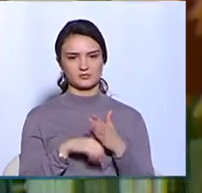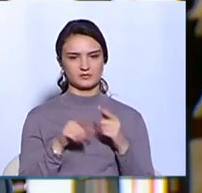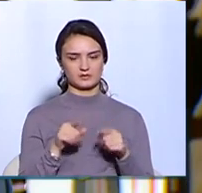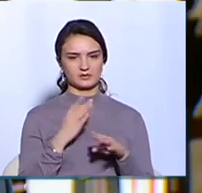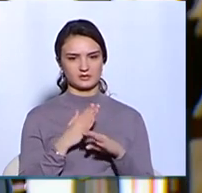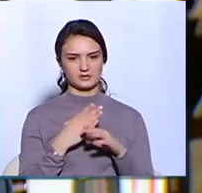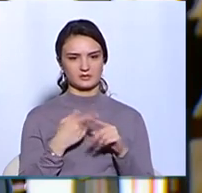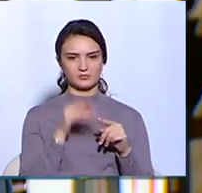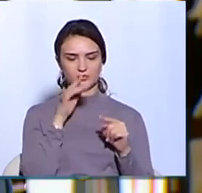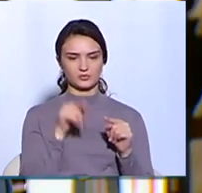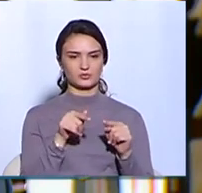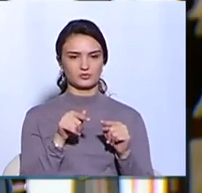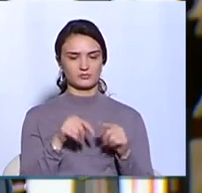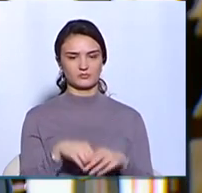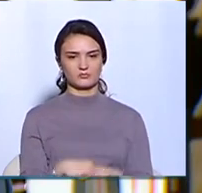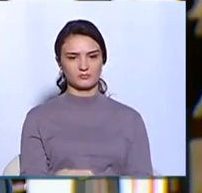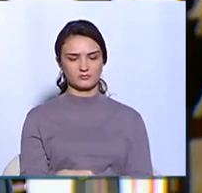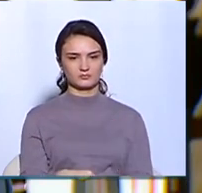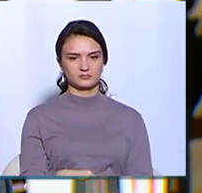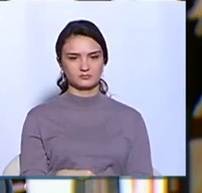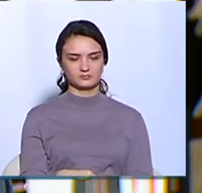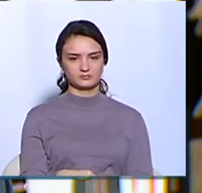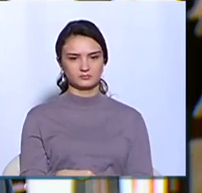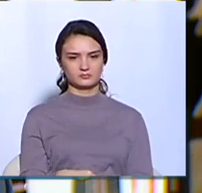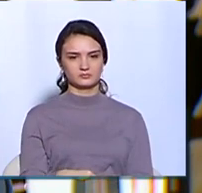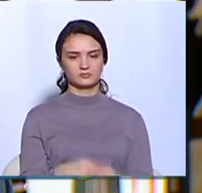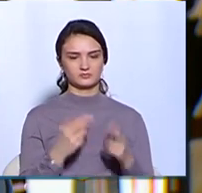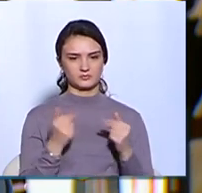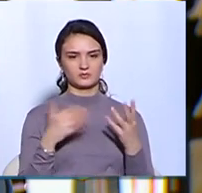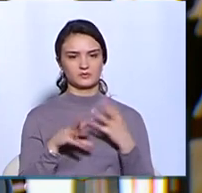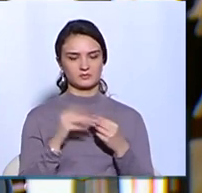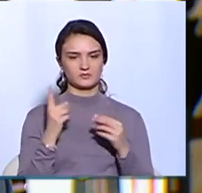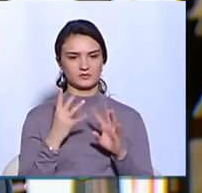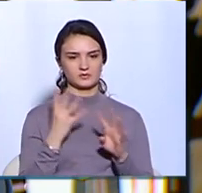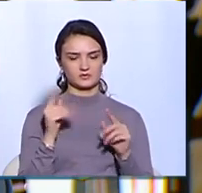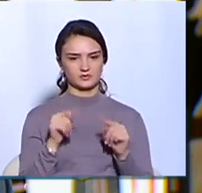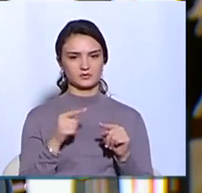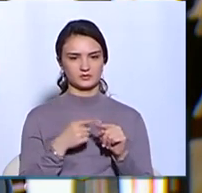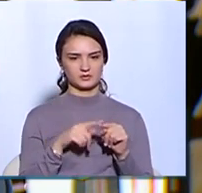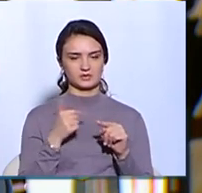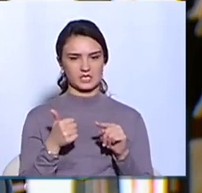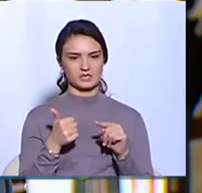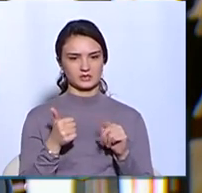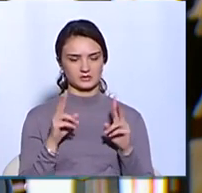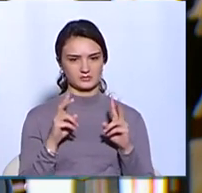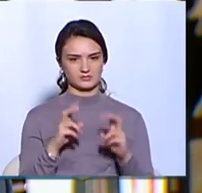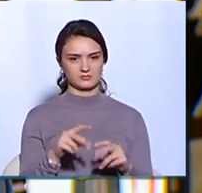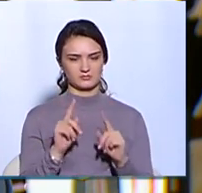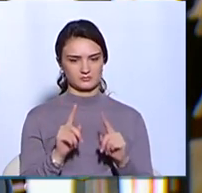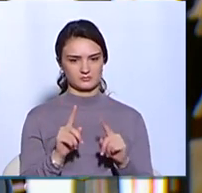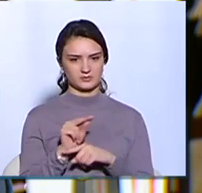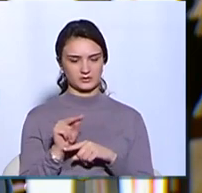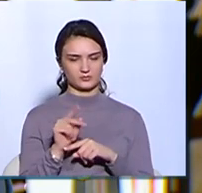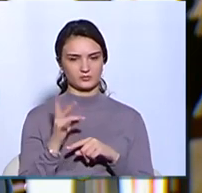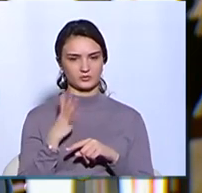ისმება ამ დროს დიაგნოზი? რა თქმა უნდა, პირველ რიგში ყველაზე მთავარი ინსტრუმენტი ეს არის კარგი კლინიკური ანამნეზი.